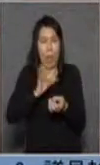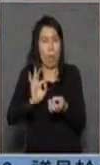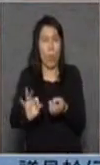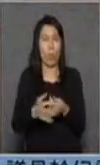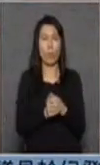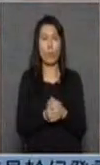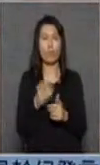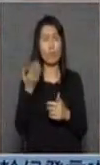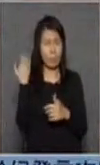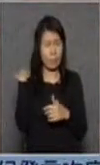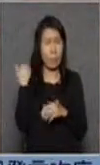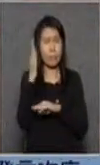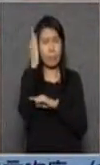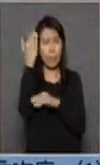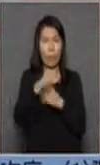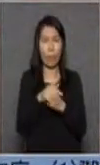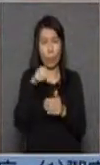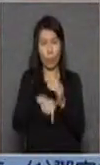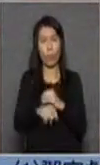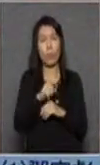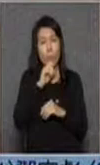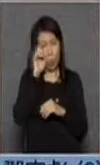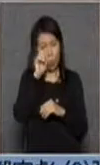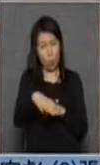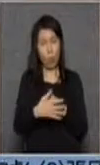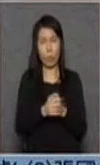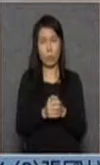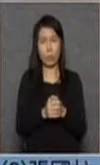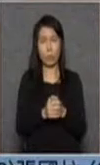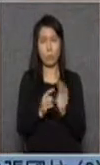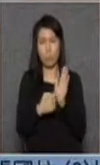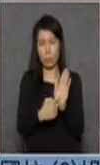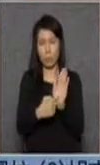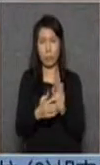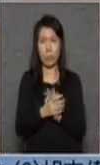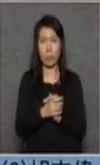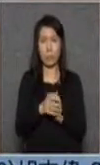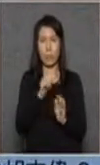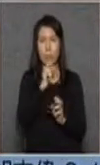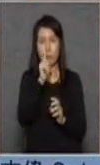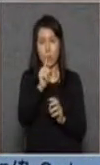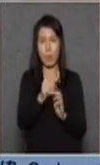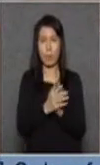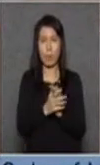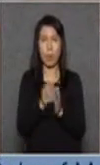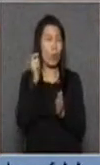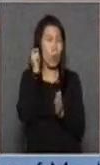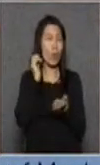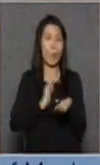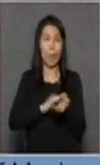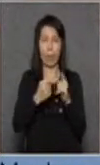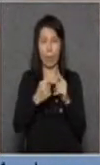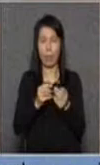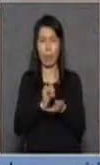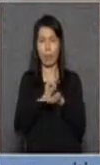在當時的發言裏面，我亦都有提及過一個例子，就是有一位女病人咧，佢就